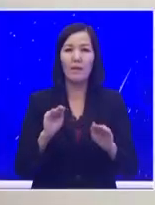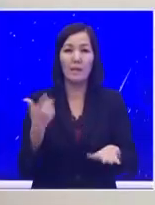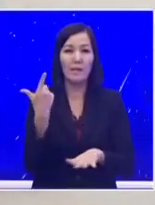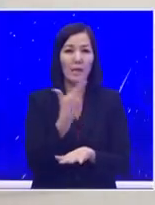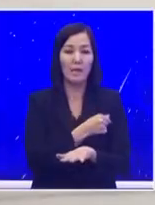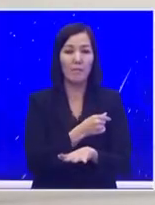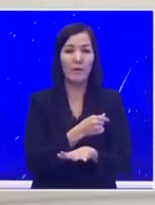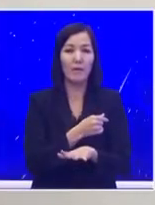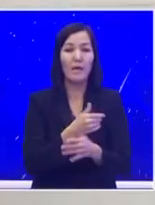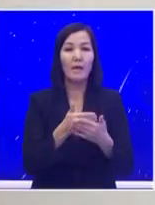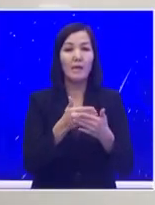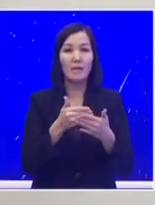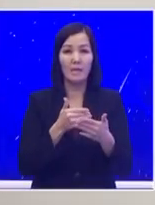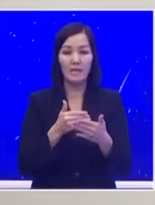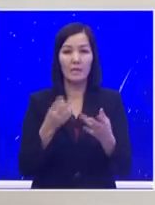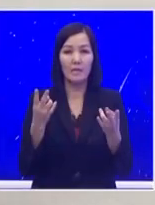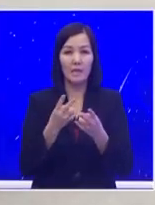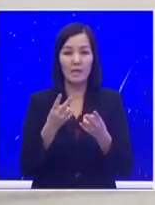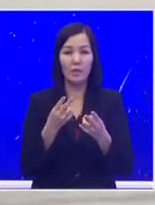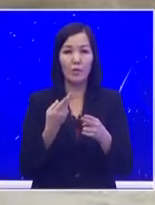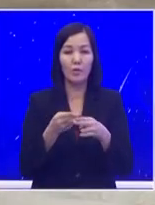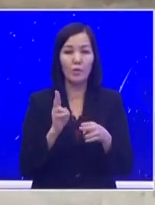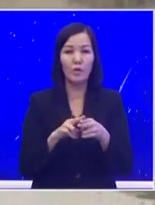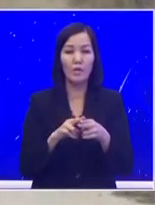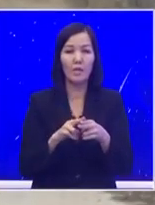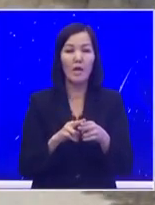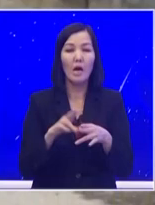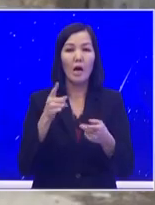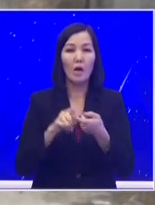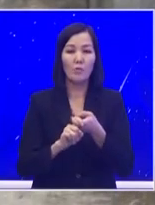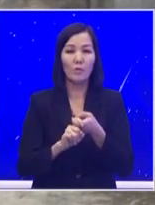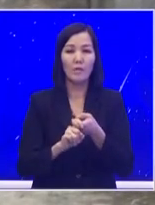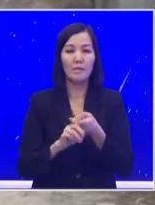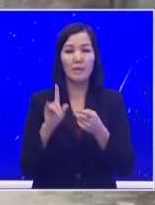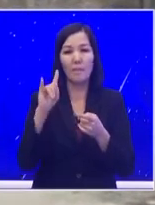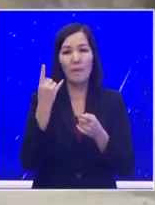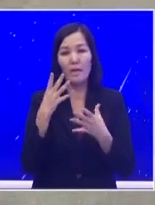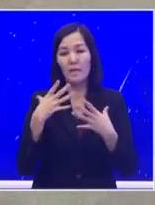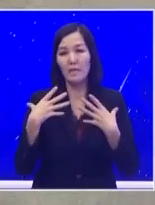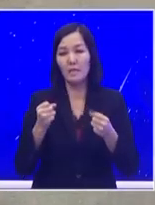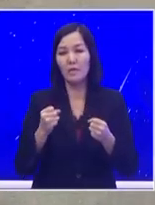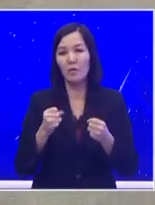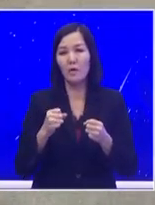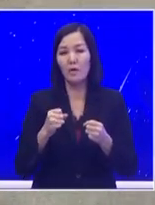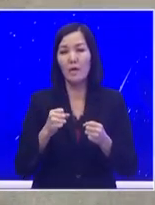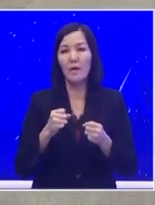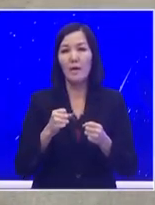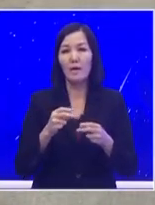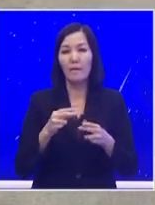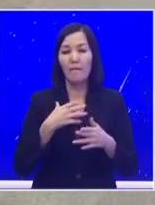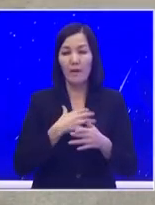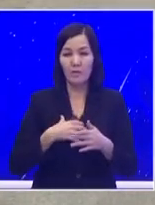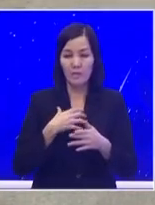егу науқанын сәл кейінге шегере тұру керек. Себебі мұндай індет кезінде бала денсаулығы мен өмірі қазір барлығынан қымбат дейді.